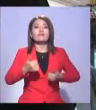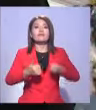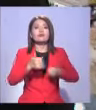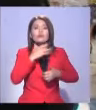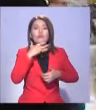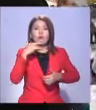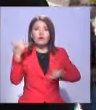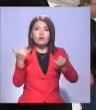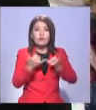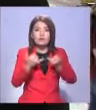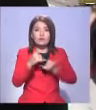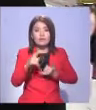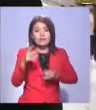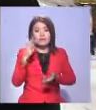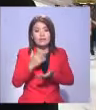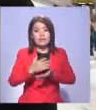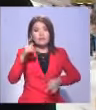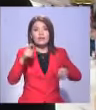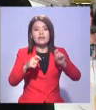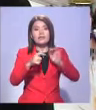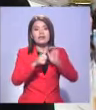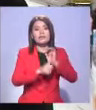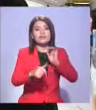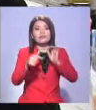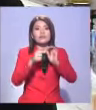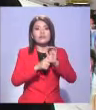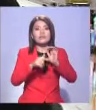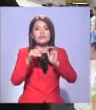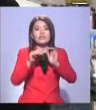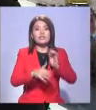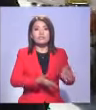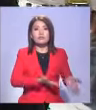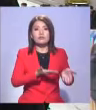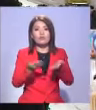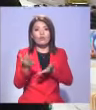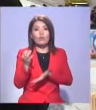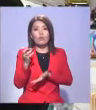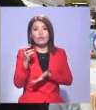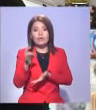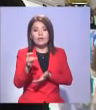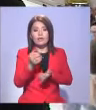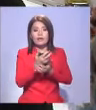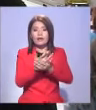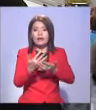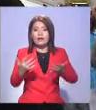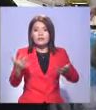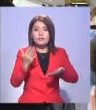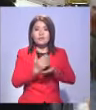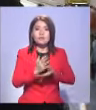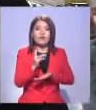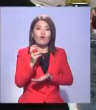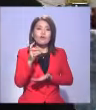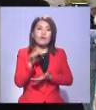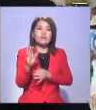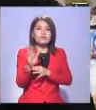қонақ бар. 60-тан 70-тен астам біздің шақырылған блогерларымыз бар. Әртүрлі блогерлар бар. Именно комикс,